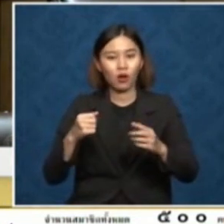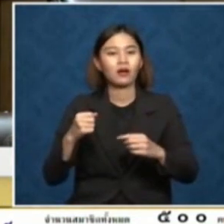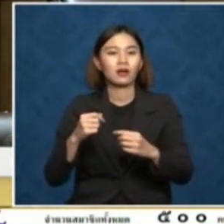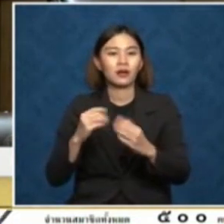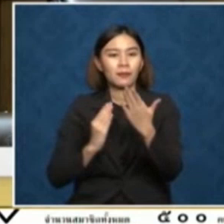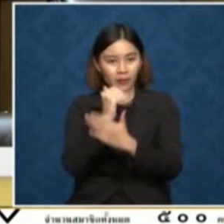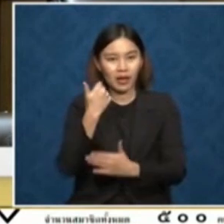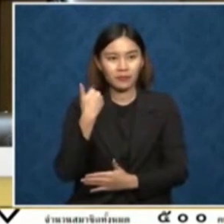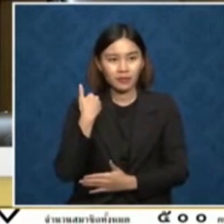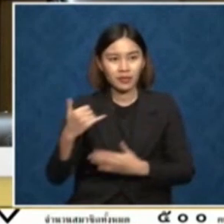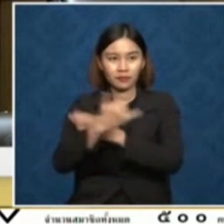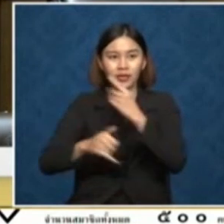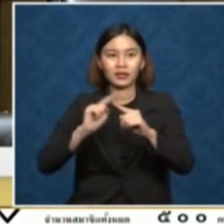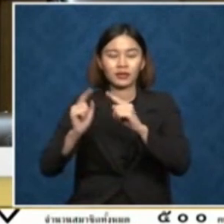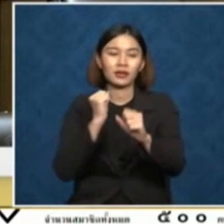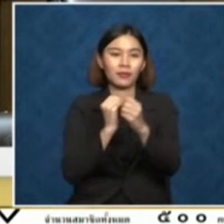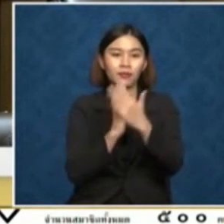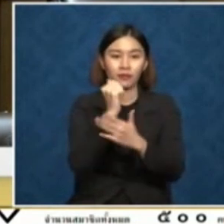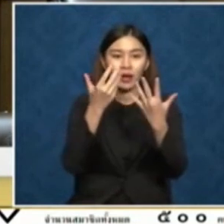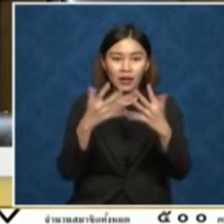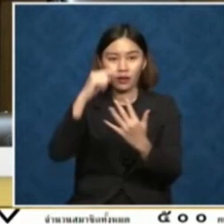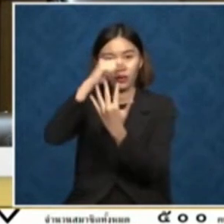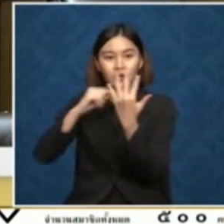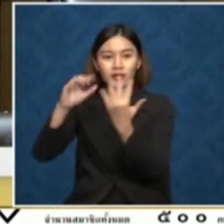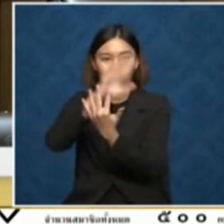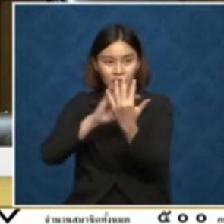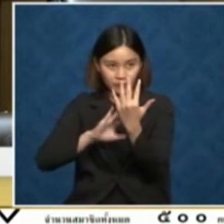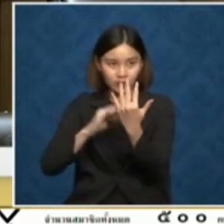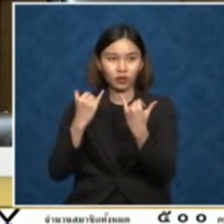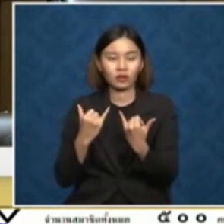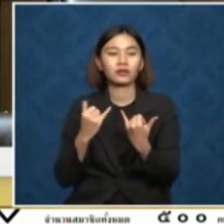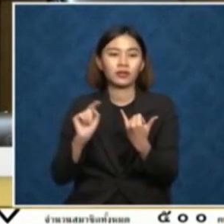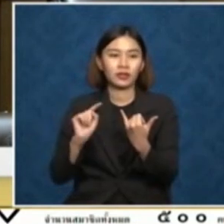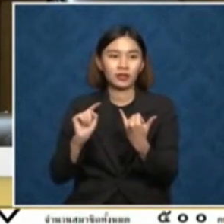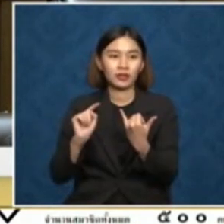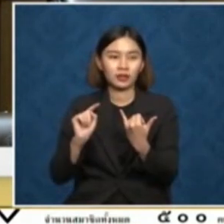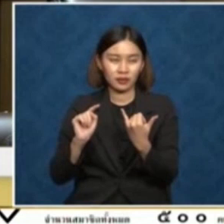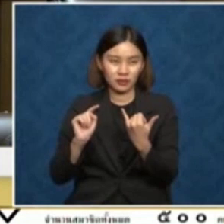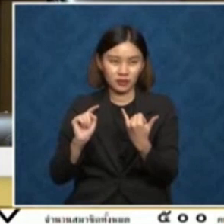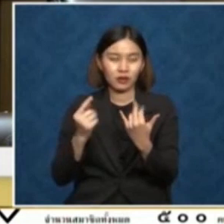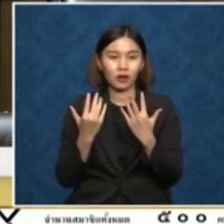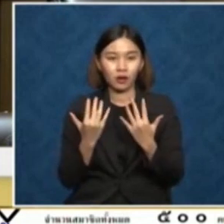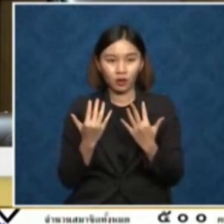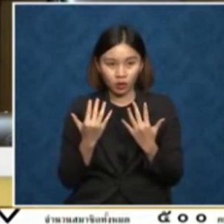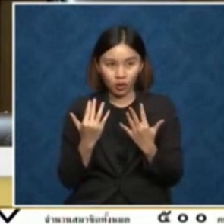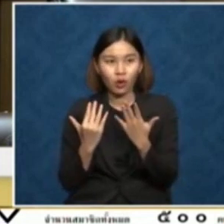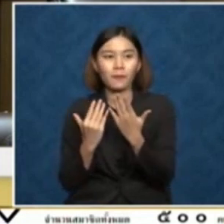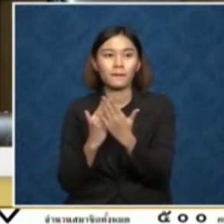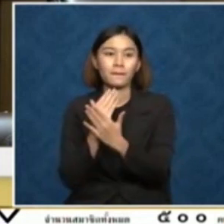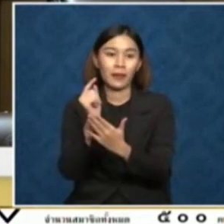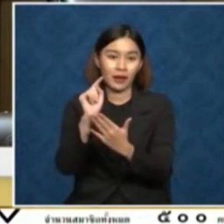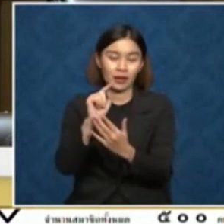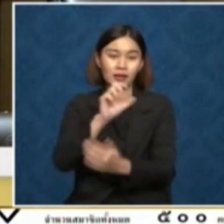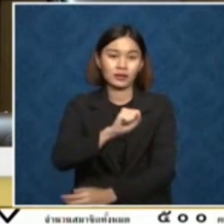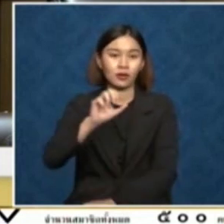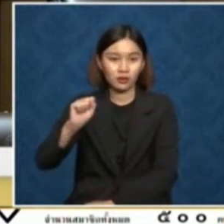ผู้มีความหลากหลายทางเพศทุกคนและได้ตอบคำถามของมาชาพีจอห์นสันนะคะว่าถึงแม้ว่ามันอาจจะใช้ระยะเวลาในการต่อสู้ยาวน